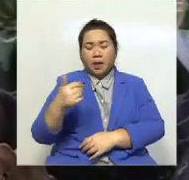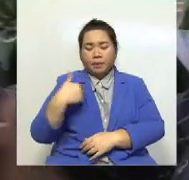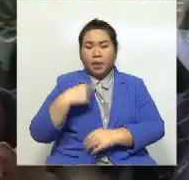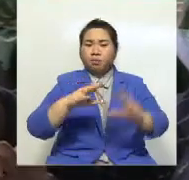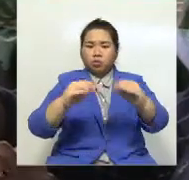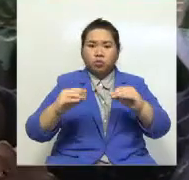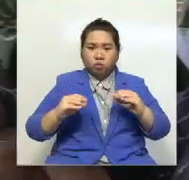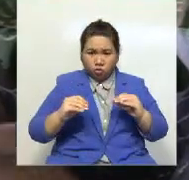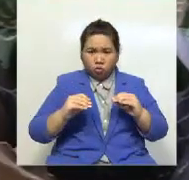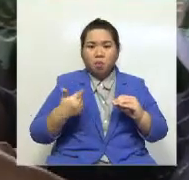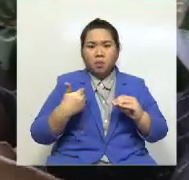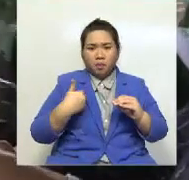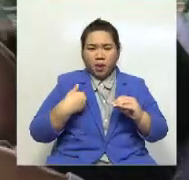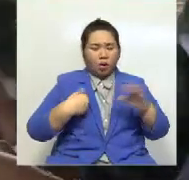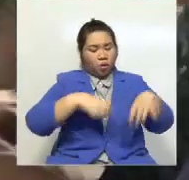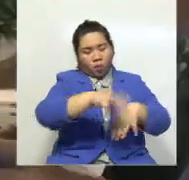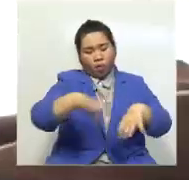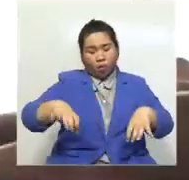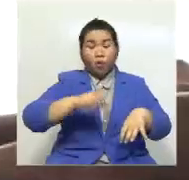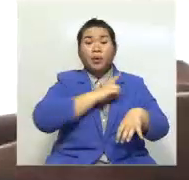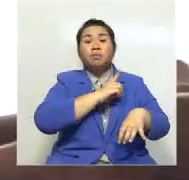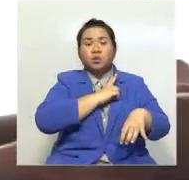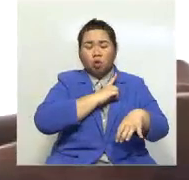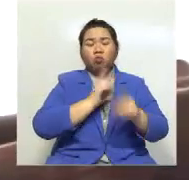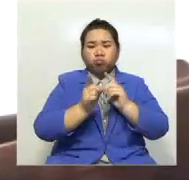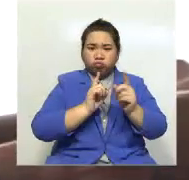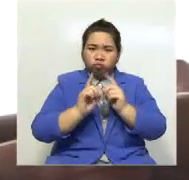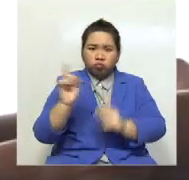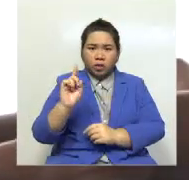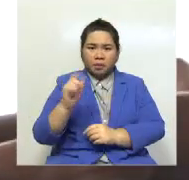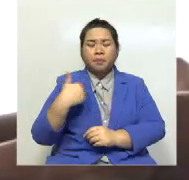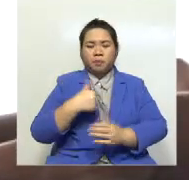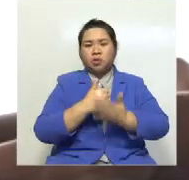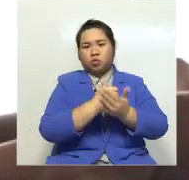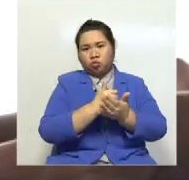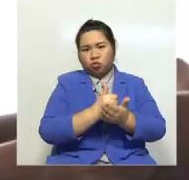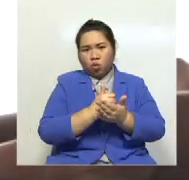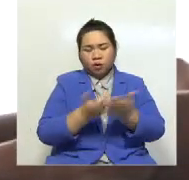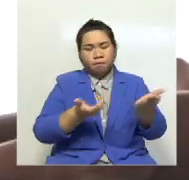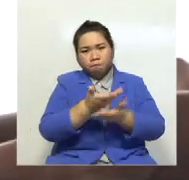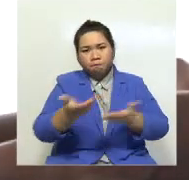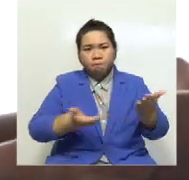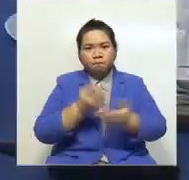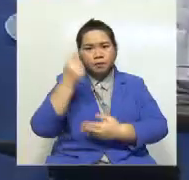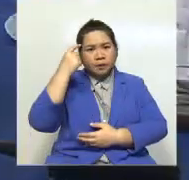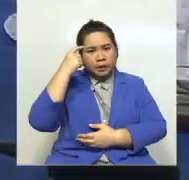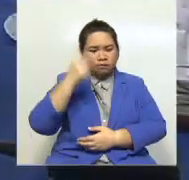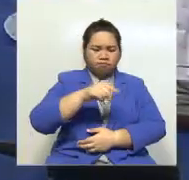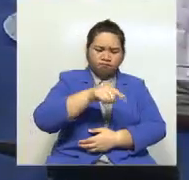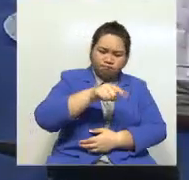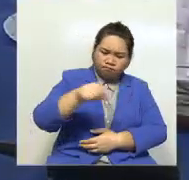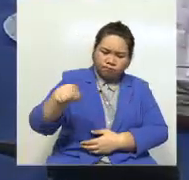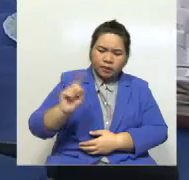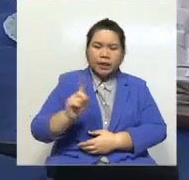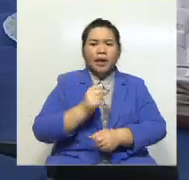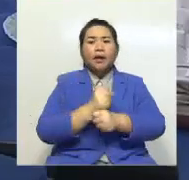มป่าไม้กรมอุทยานรวมถึงวิทยาลัยการอาชีพปัวนะคะในการเข้ามาประชุมหารือในเรื่องของการหาพื้นที่สำหรับการ